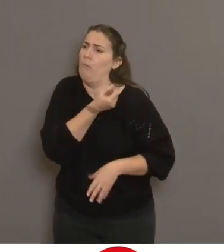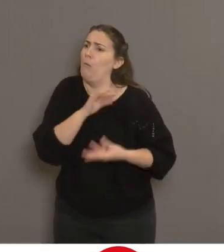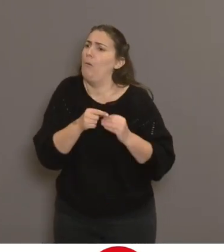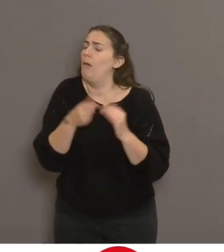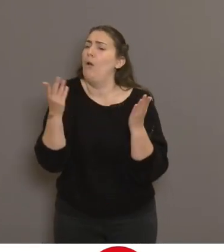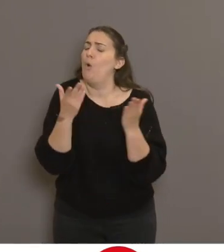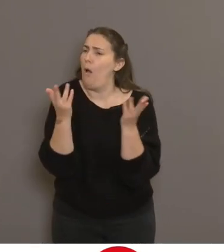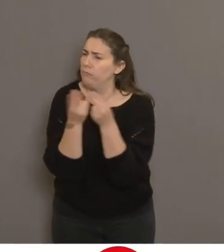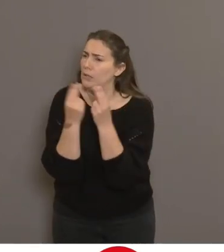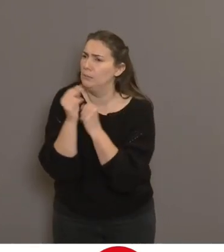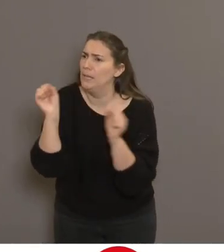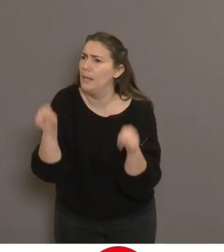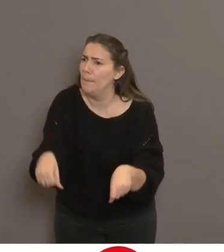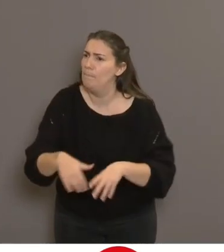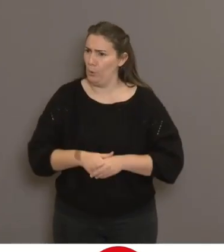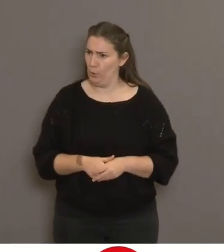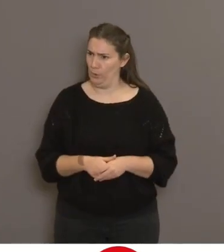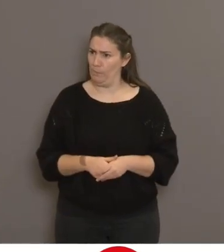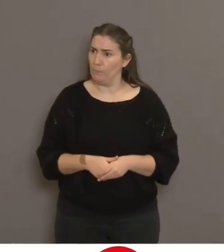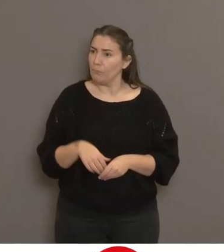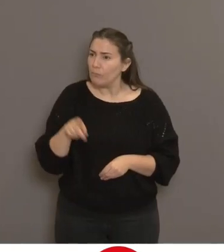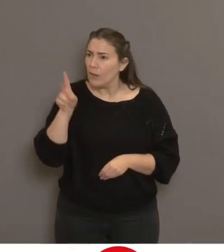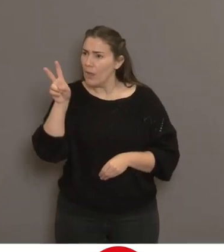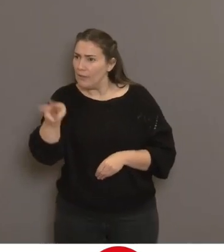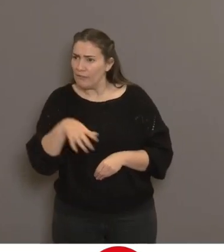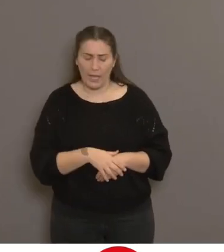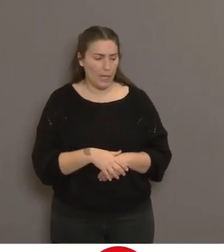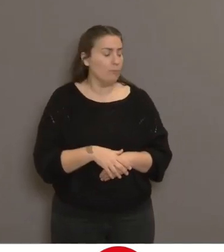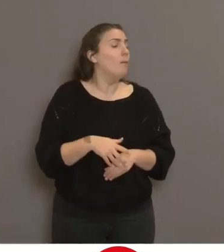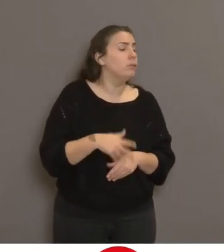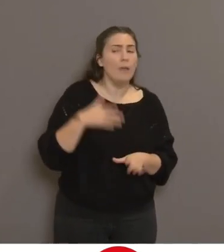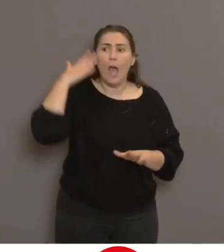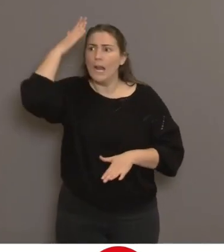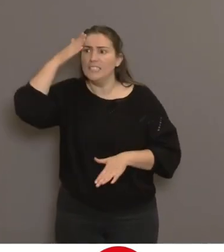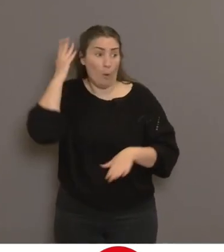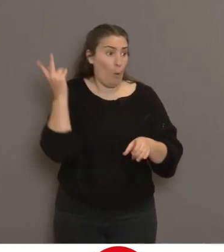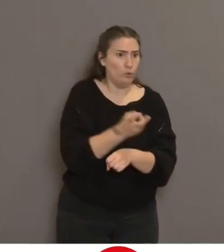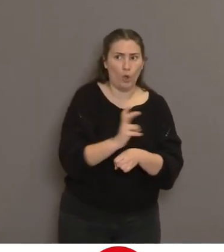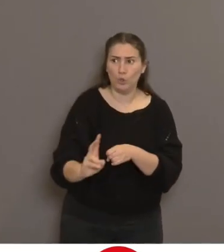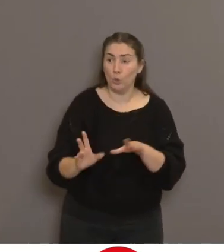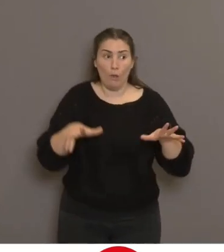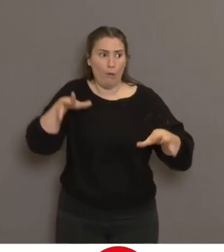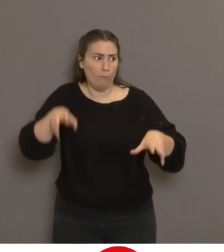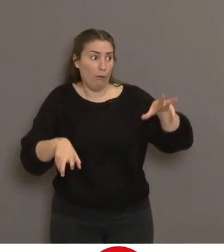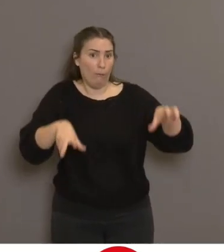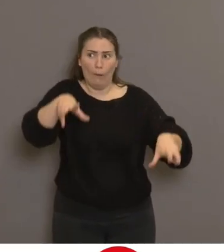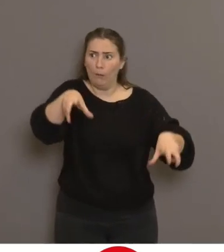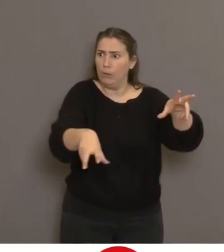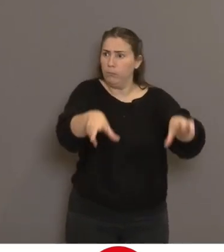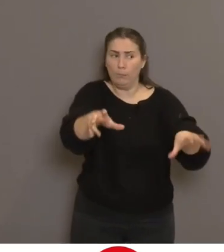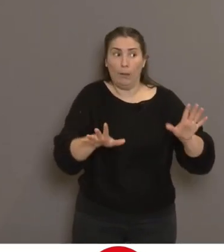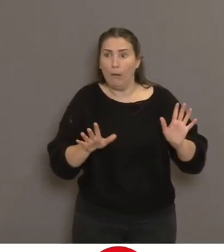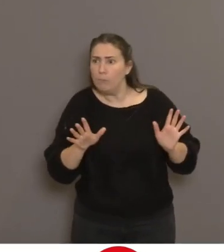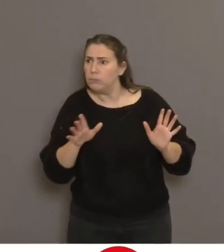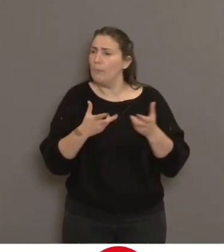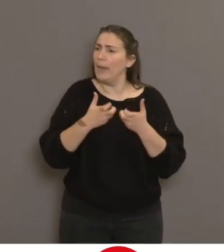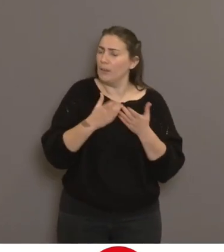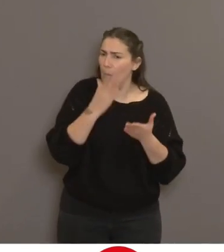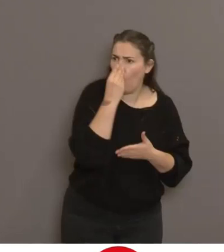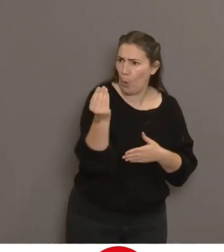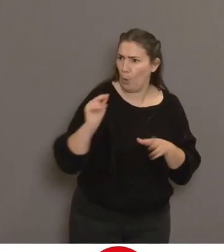de police spécial des animaux divagants et dangereux a-t-il déjà été utilisé s'agissant des renards et dans